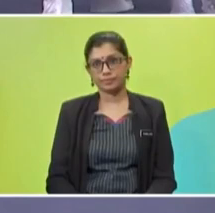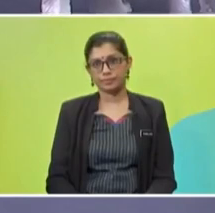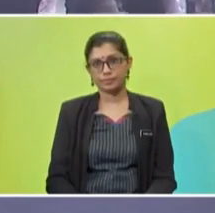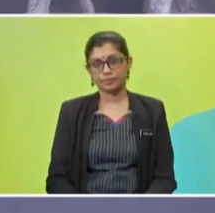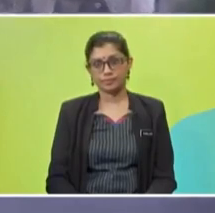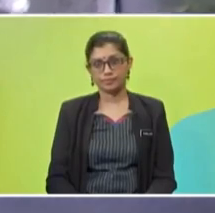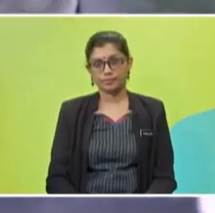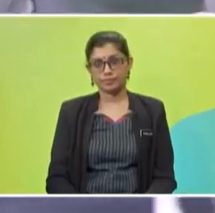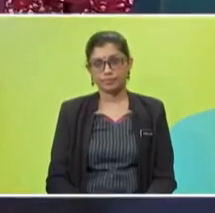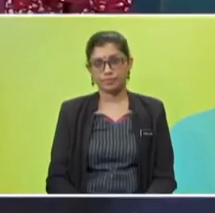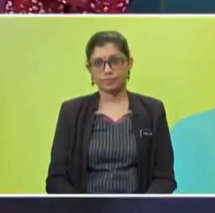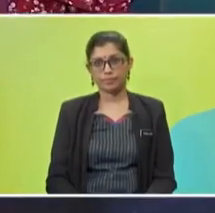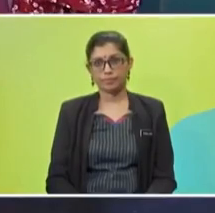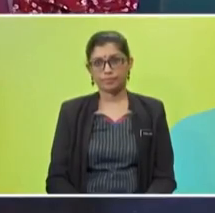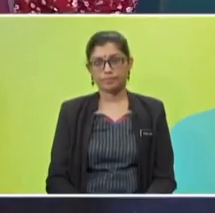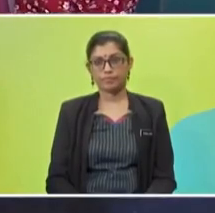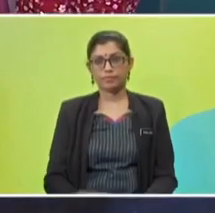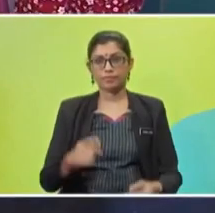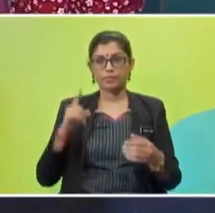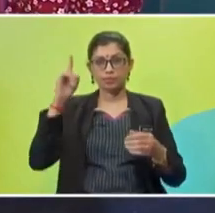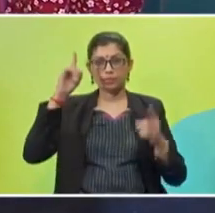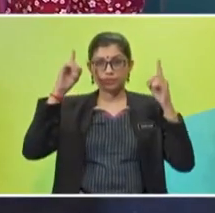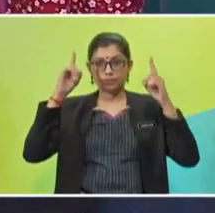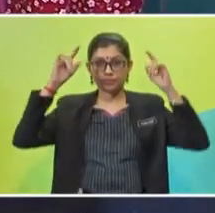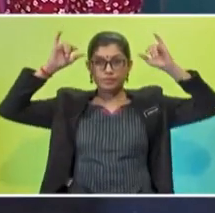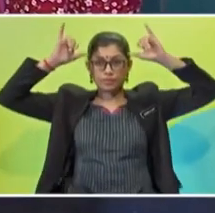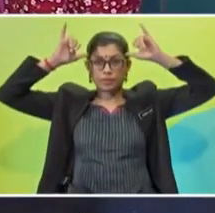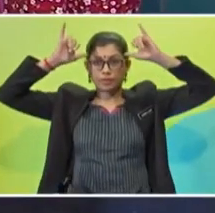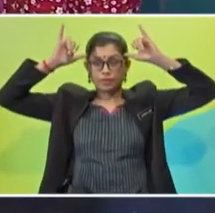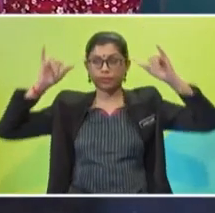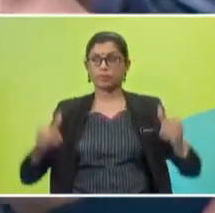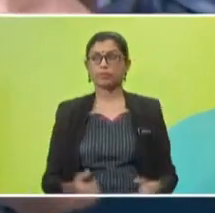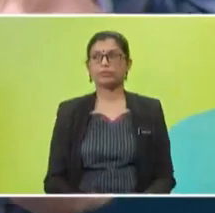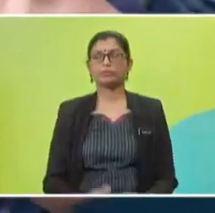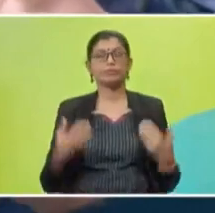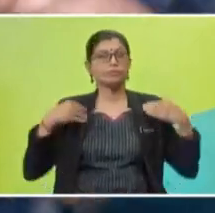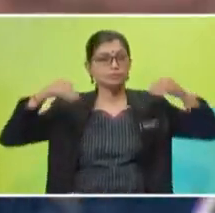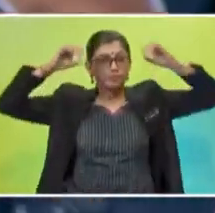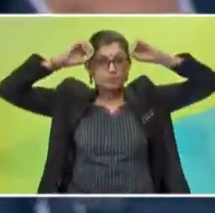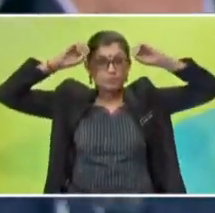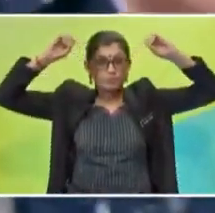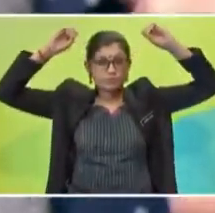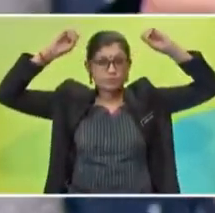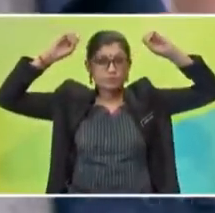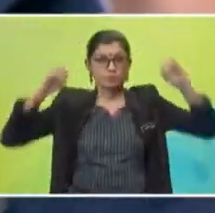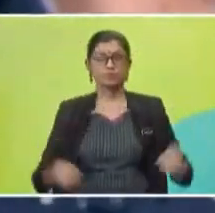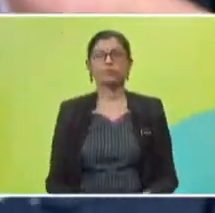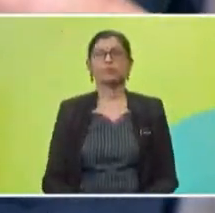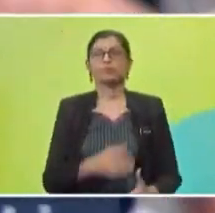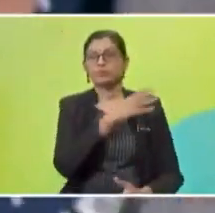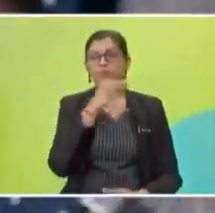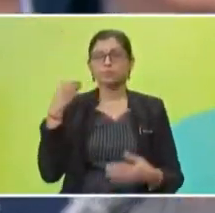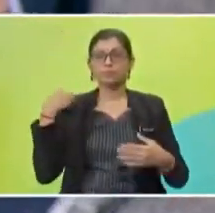sini lebih jago ah lu Oke lembu ada tanduk Uchida badan di pun ada